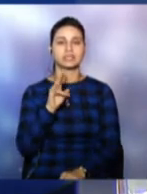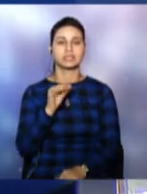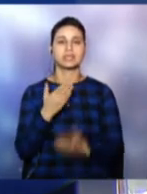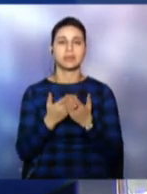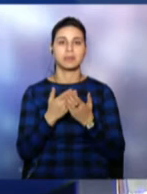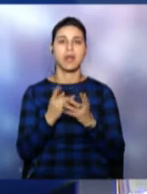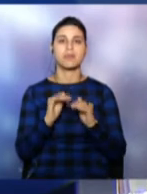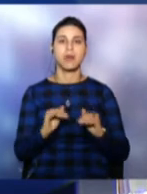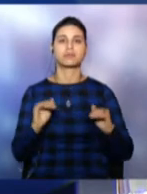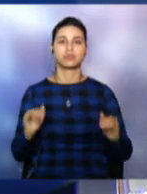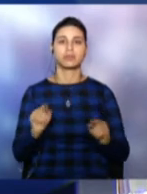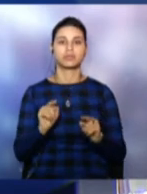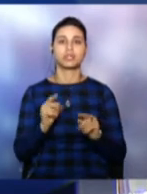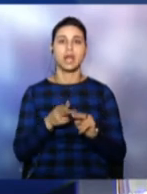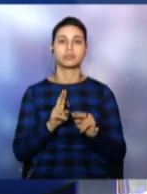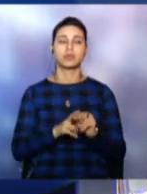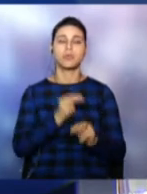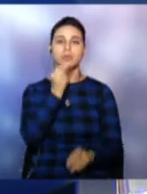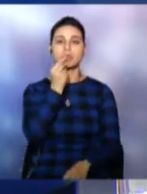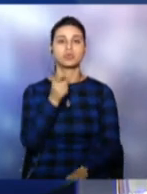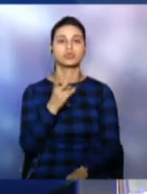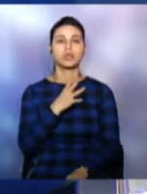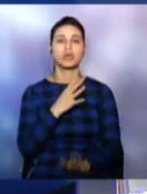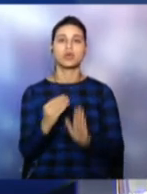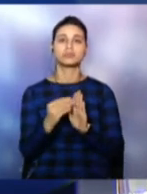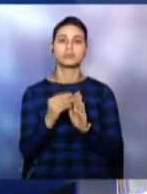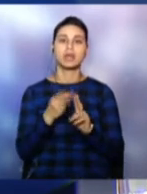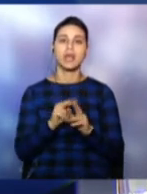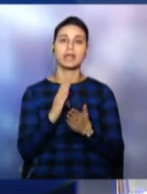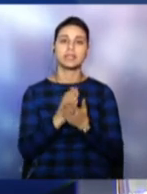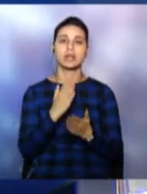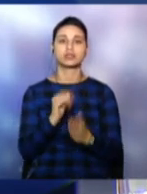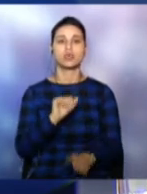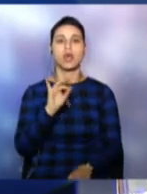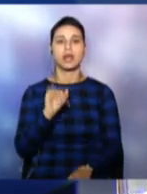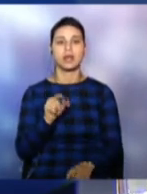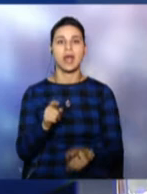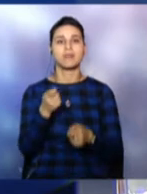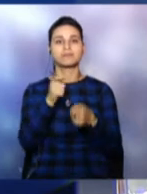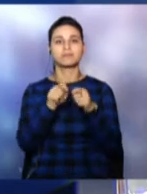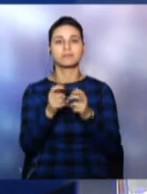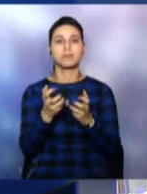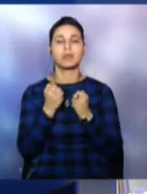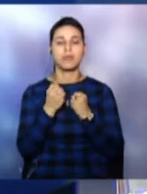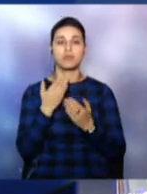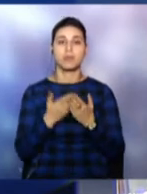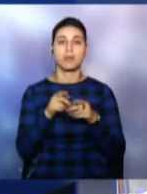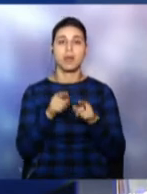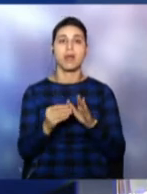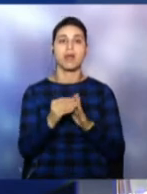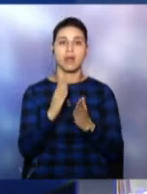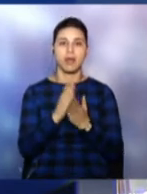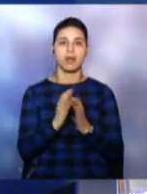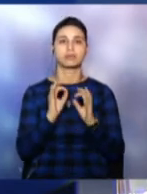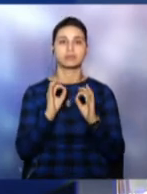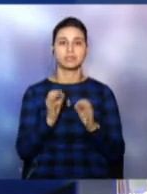განსაკუთრებით ბავშვებში. ამიტომ პროდუქტს უნდა ჰქონდეს მითითებული, ეს არის თუ არა გენმოდიფიცირებული წყაროდან მიღებული. თუ ეს მითითება არის,